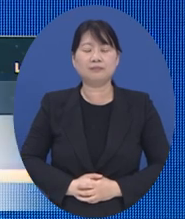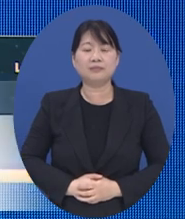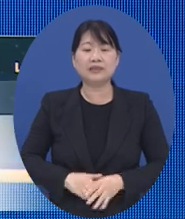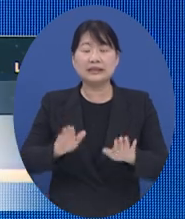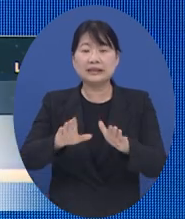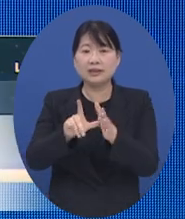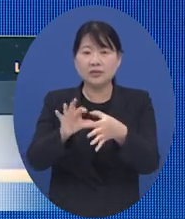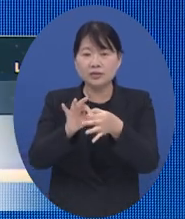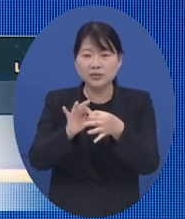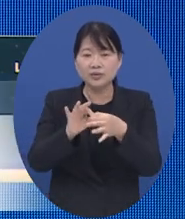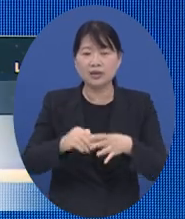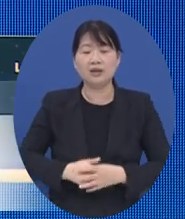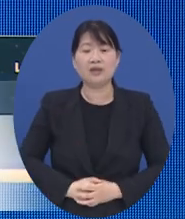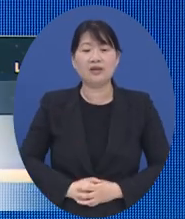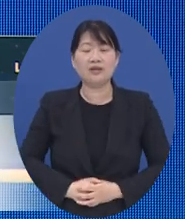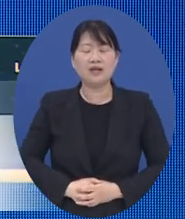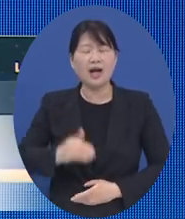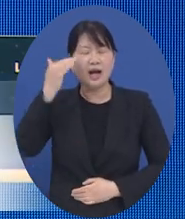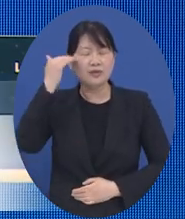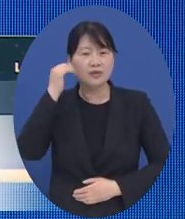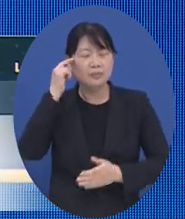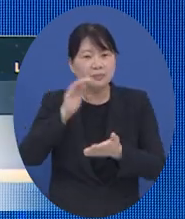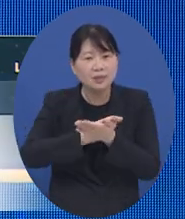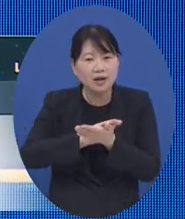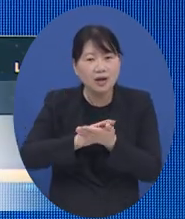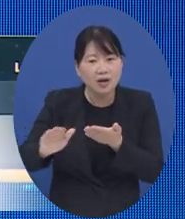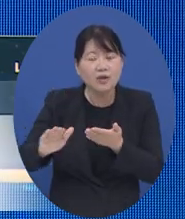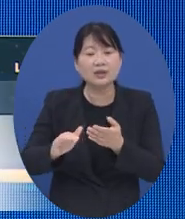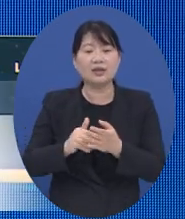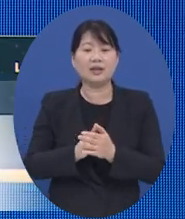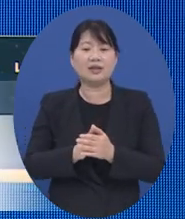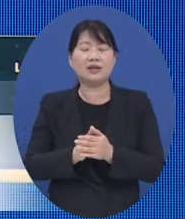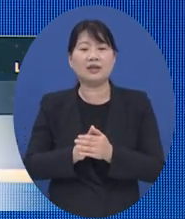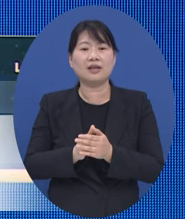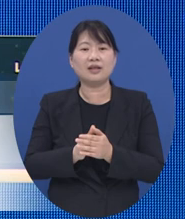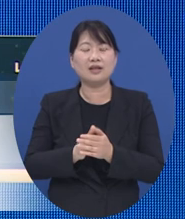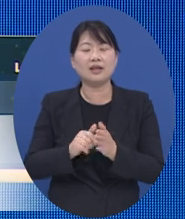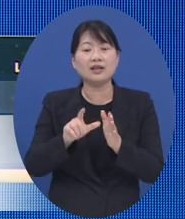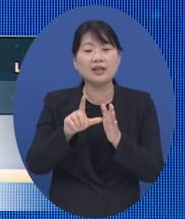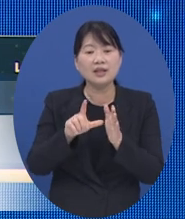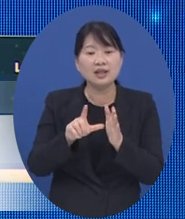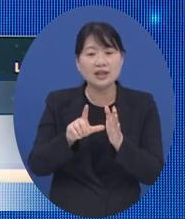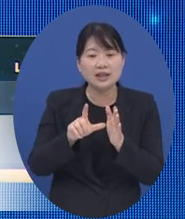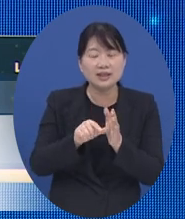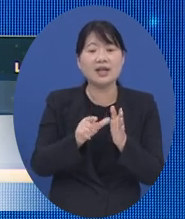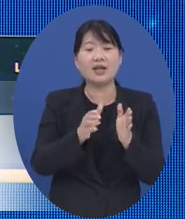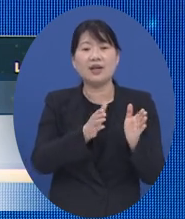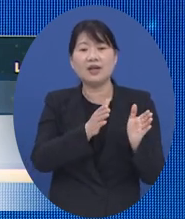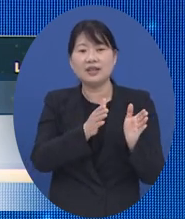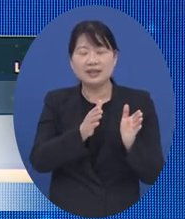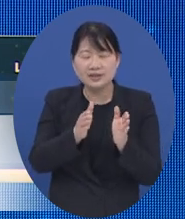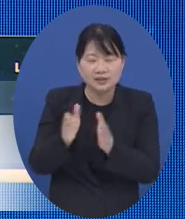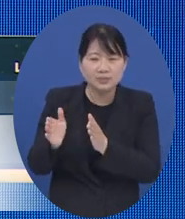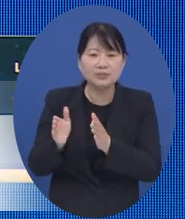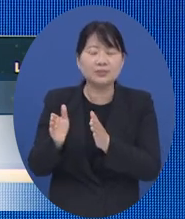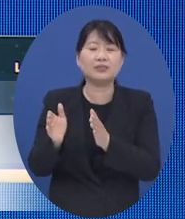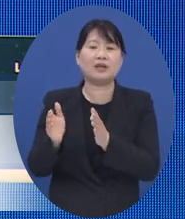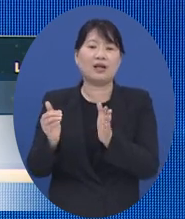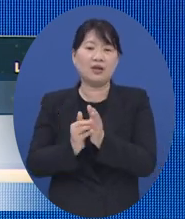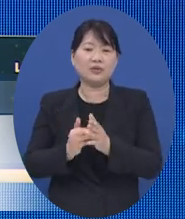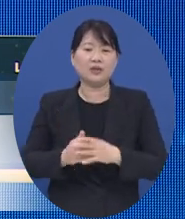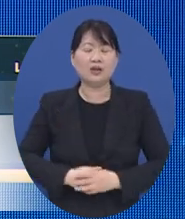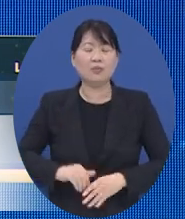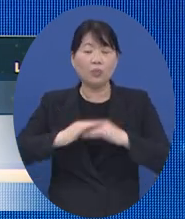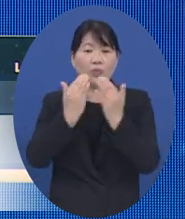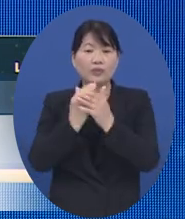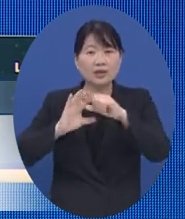통해 멈춰버린 한반도 평화의 시계를 되돌릴 계기를 찾고 전